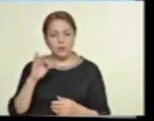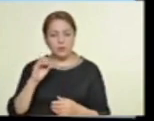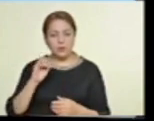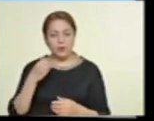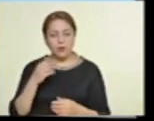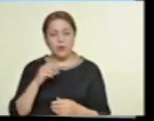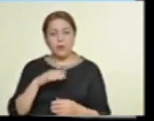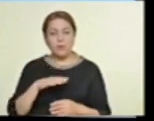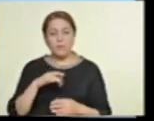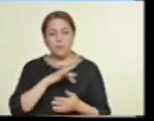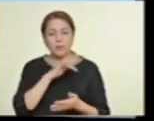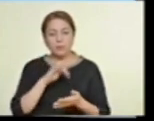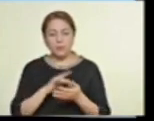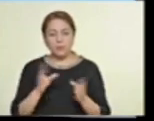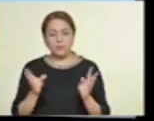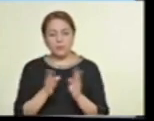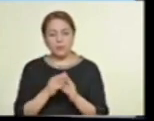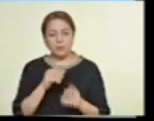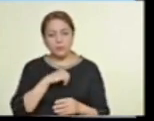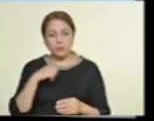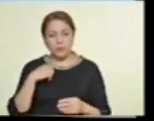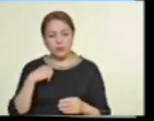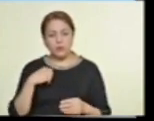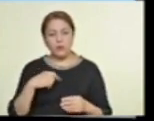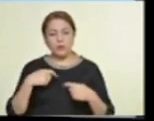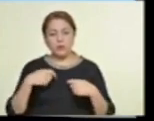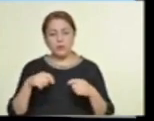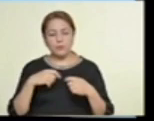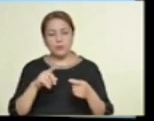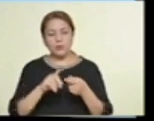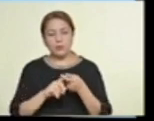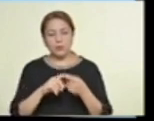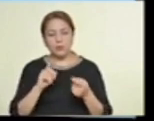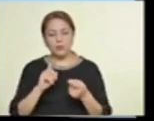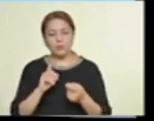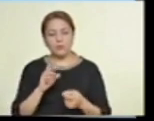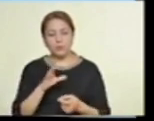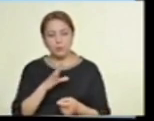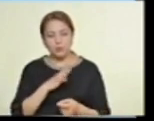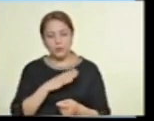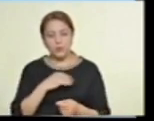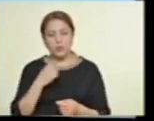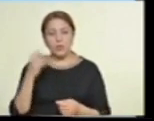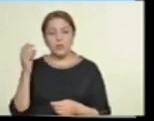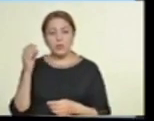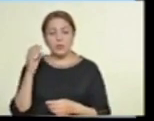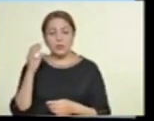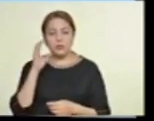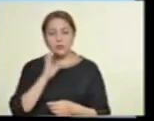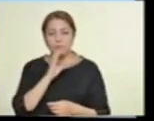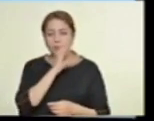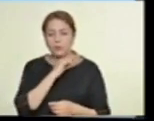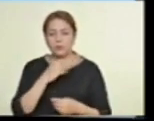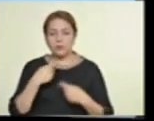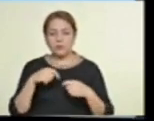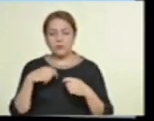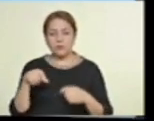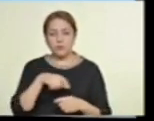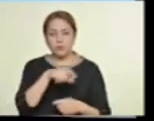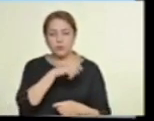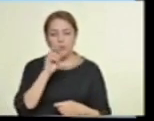bilan o'zaro savdo aloqalarini bog'lab turgan bo'lsa, shimoliy savdo yo'li esa Boltiq bo'yi